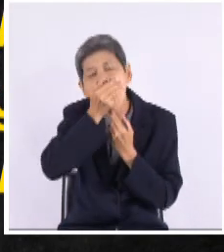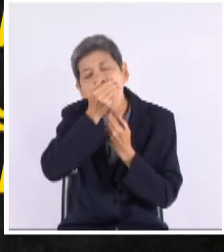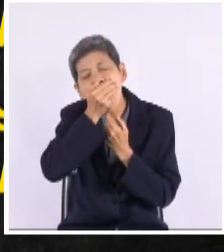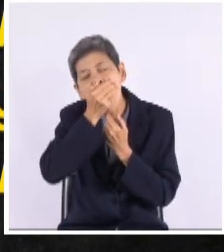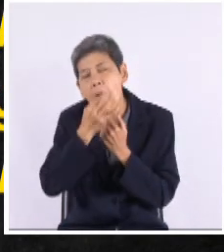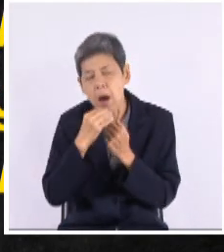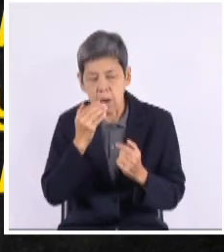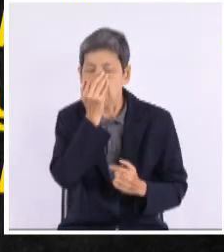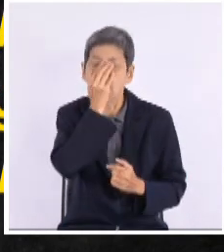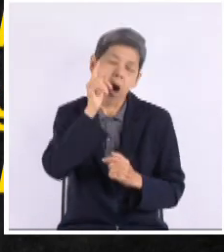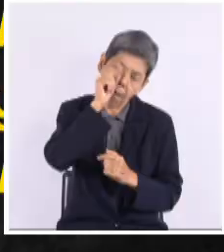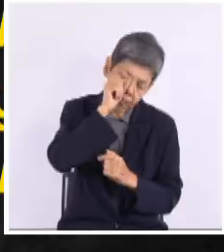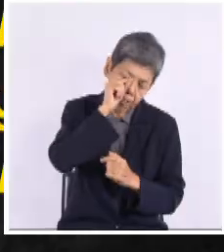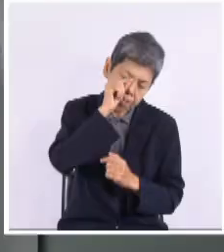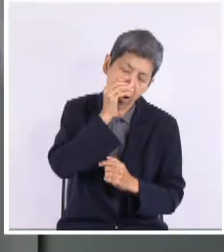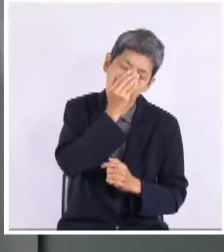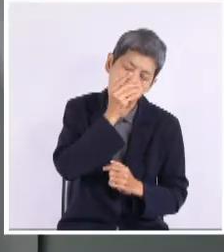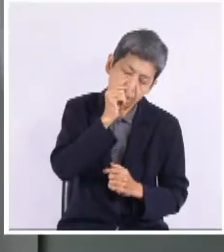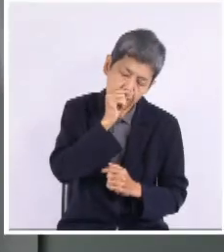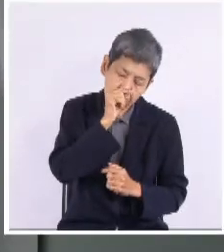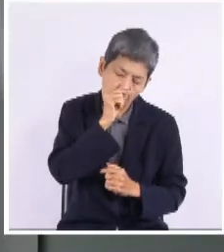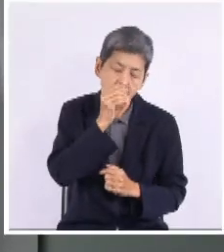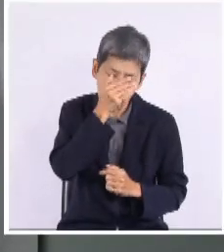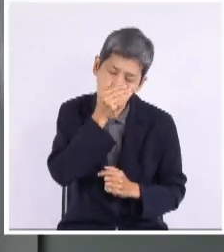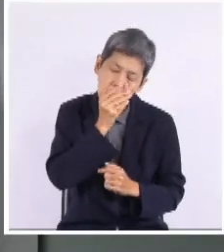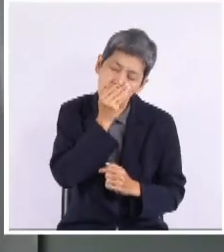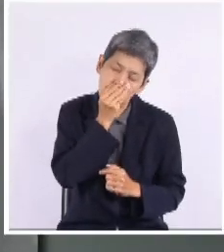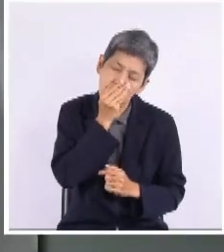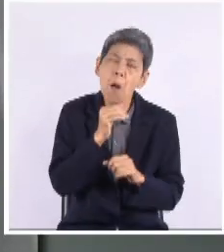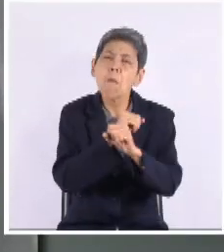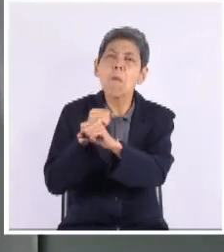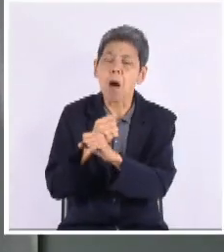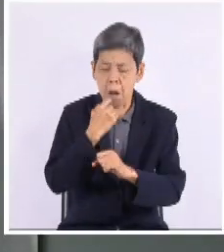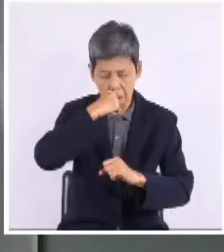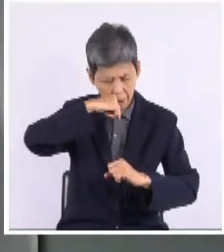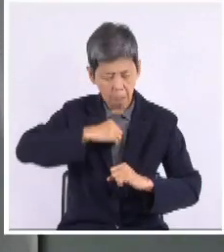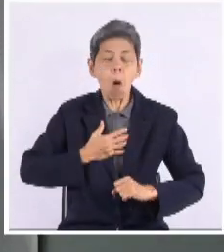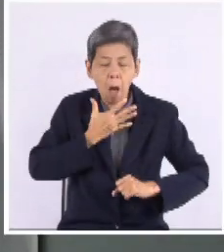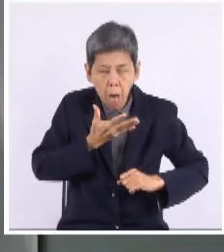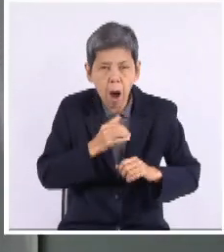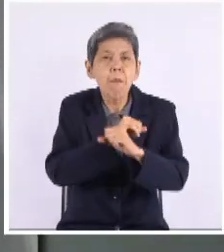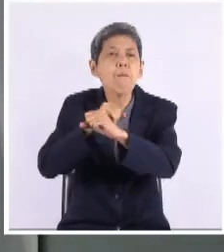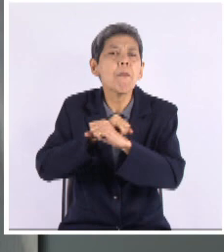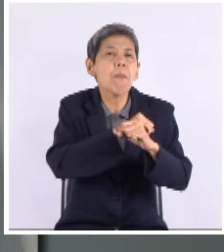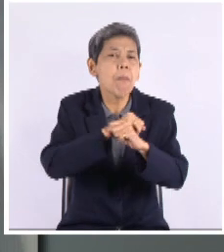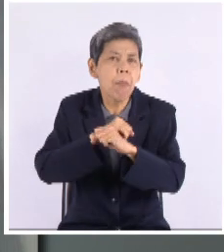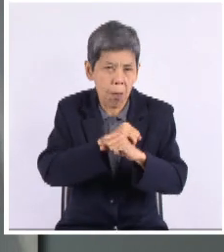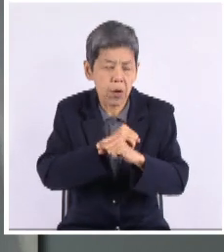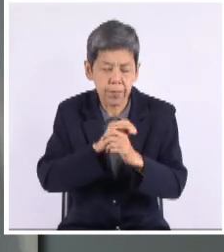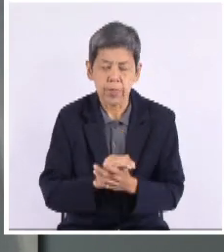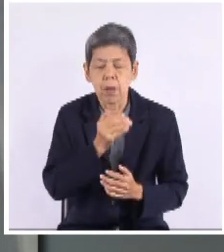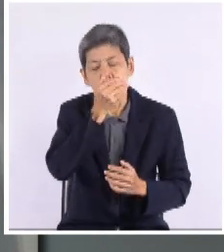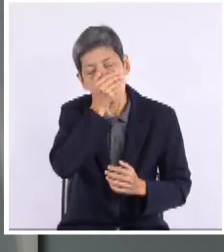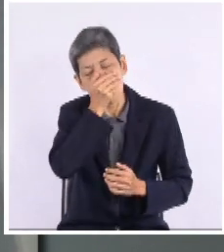เพื่อที่จะดมยาสลบถึงขั้นวางยาสลบนะคะงานนี้ค่ะเพื่อที่จะป้องกันการสำลักเศษอาหารน้ำแล้วก็สิ่งแปลกปลอม